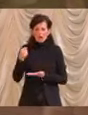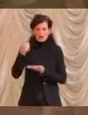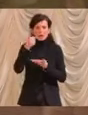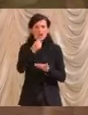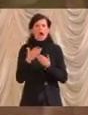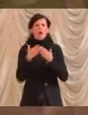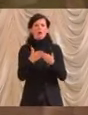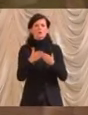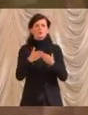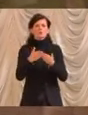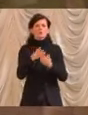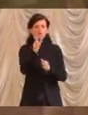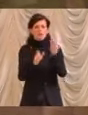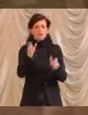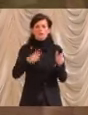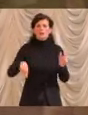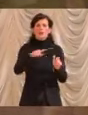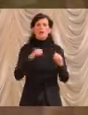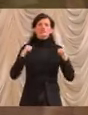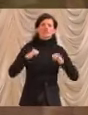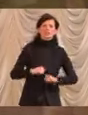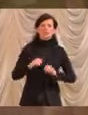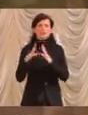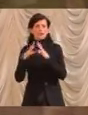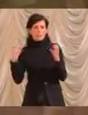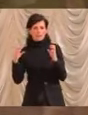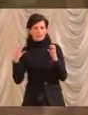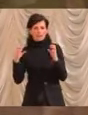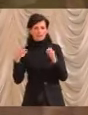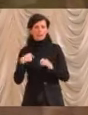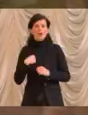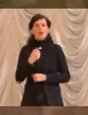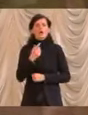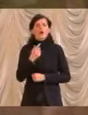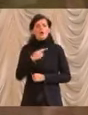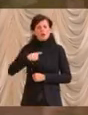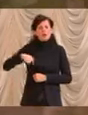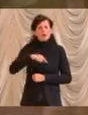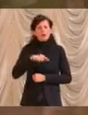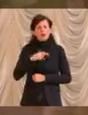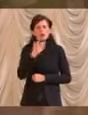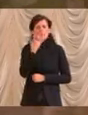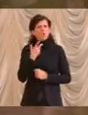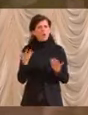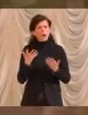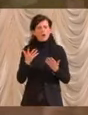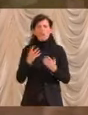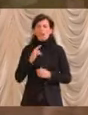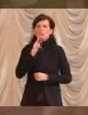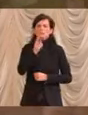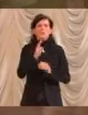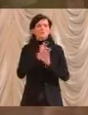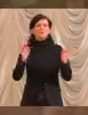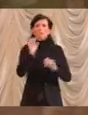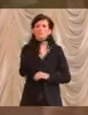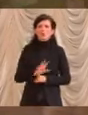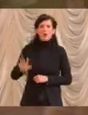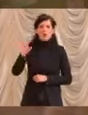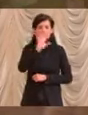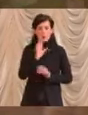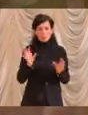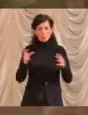imprese. Secondo, noi vogliamo che la risposta sia di tutta l'Europa a questa emergenza, di tutta l'Unione Europea